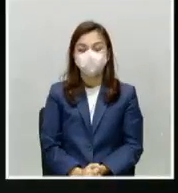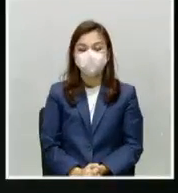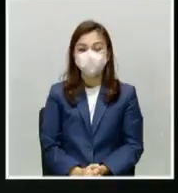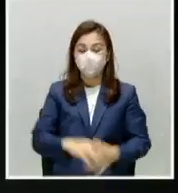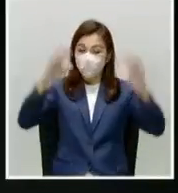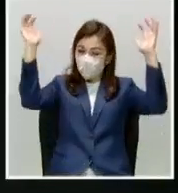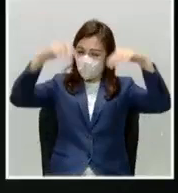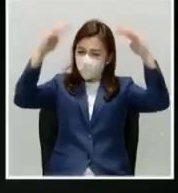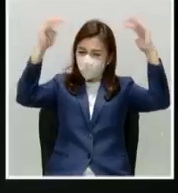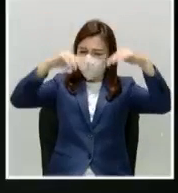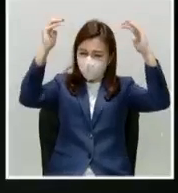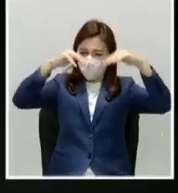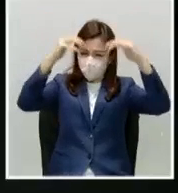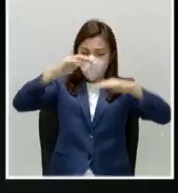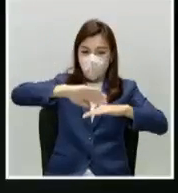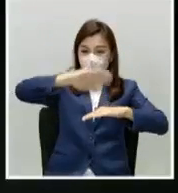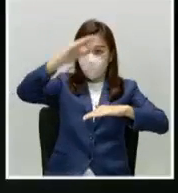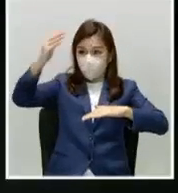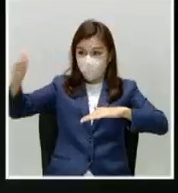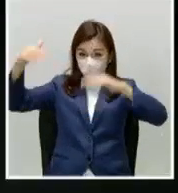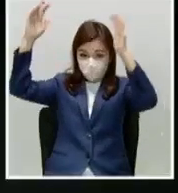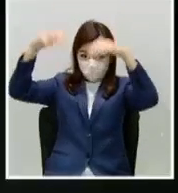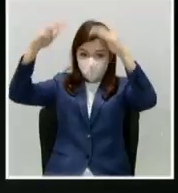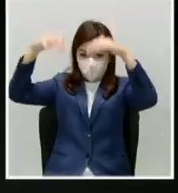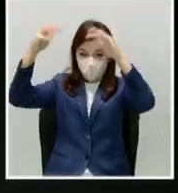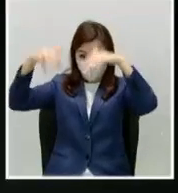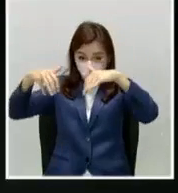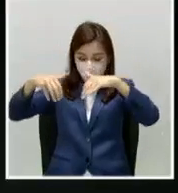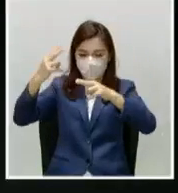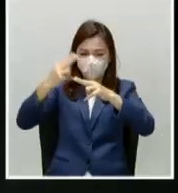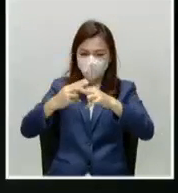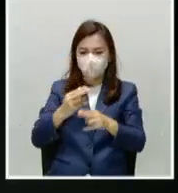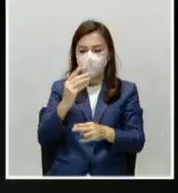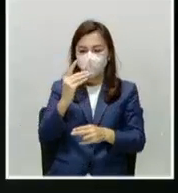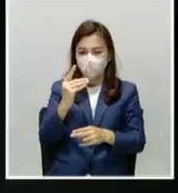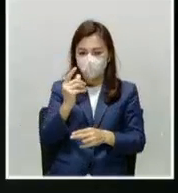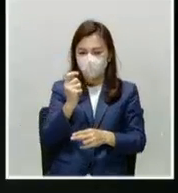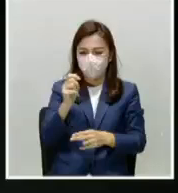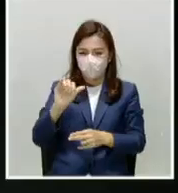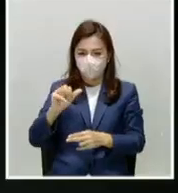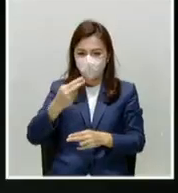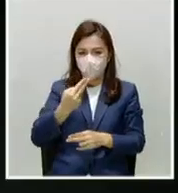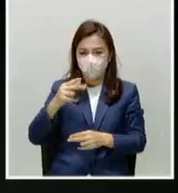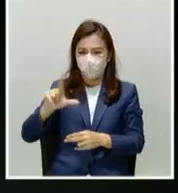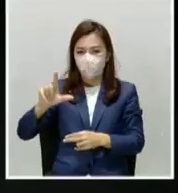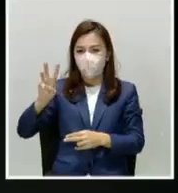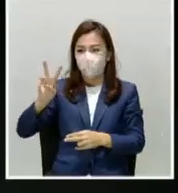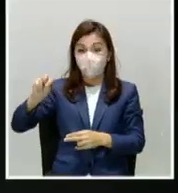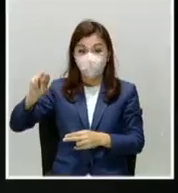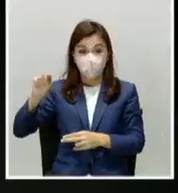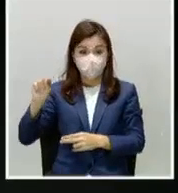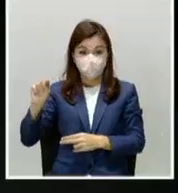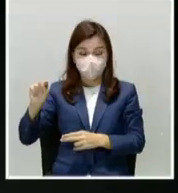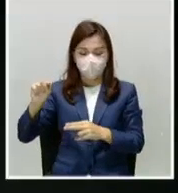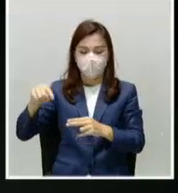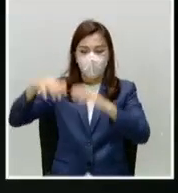ฝนที่ตกหนักบนยอดเขาสูงในเขตอุทยานแห่งชาติดอยหลวงนะคะทำให้มวลน้ำป่าหลากลงมาต